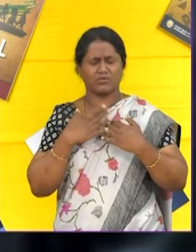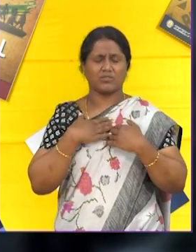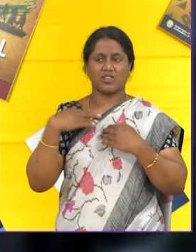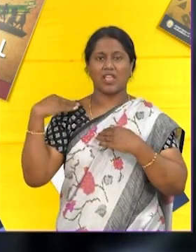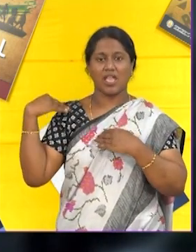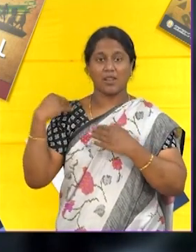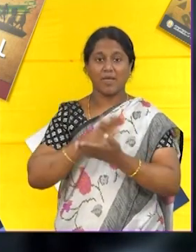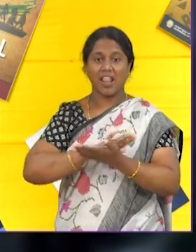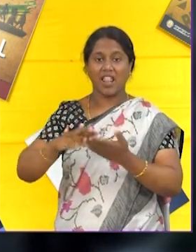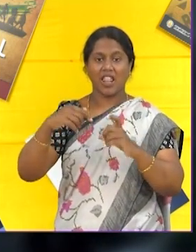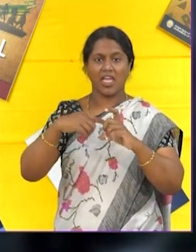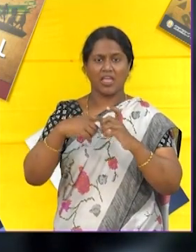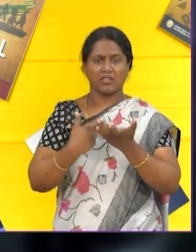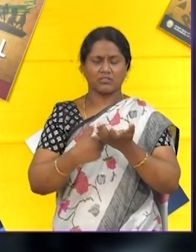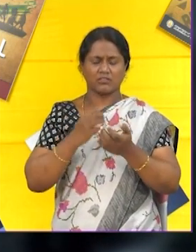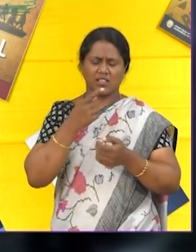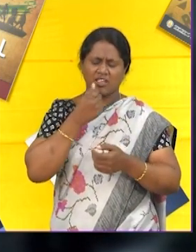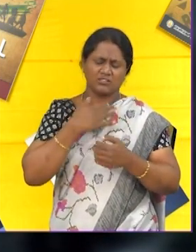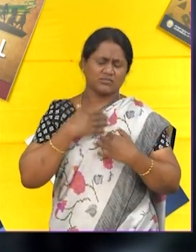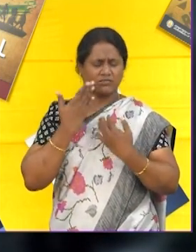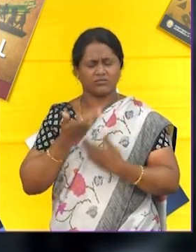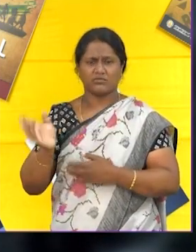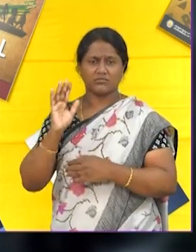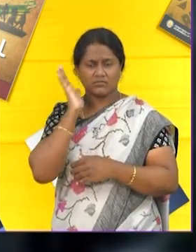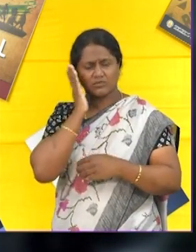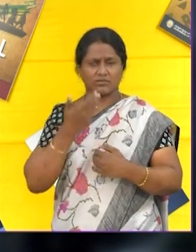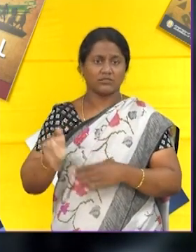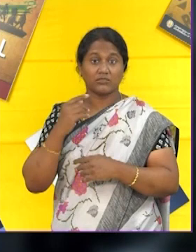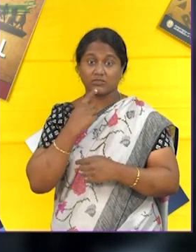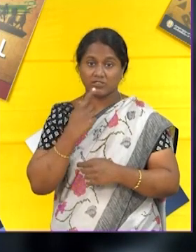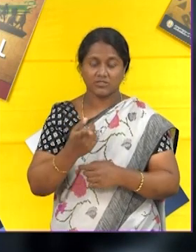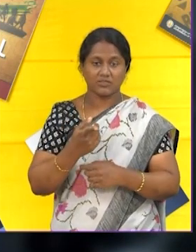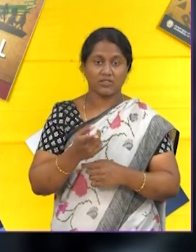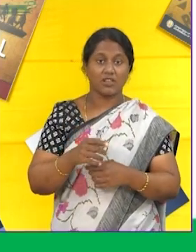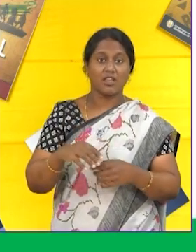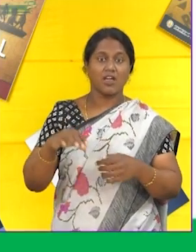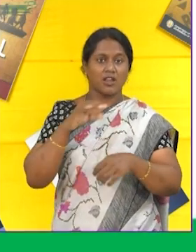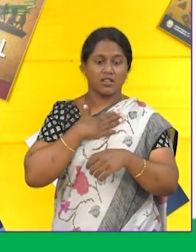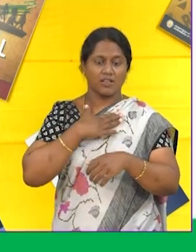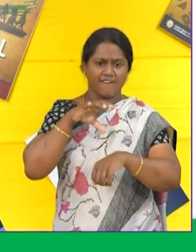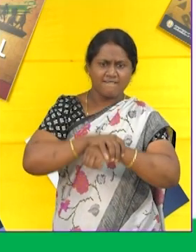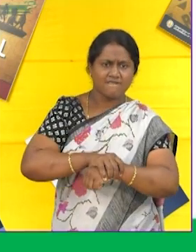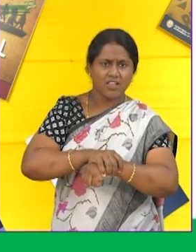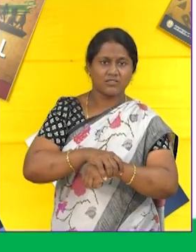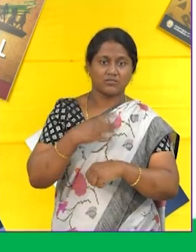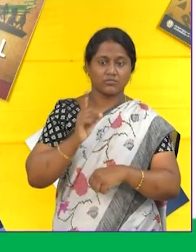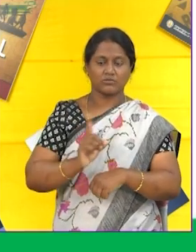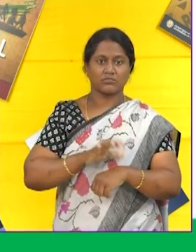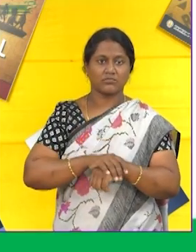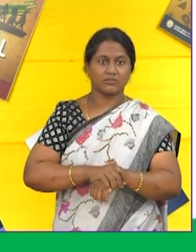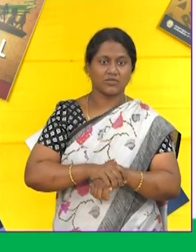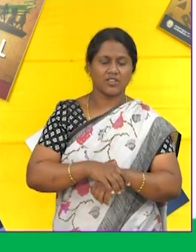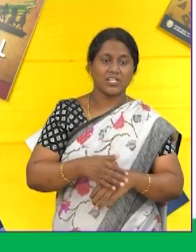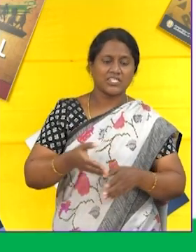போகணுன்னு தோணுச்சு. நானும் என்ன பண்ணேன், அவனை கிரிப்ட்னா என்னது, பிடிச்சிக்கிறது. அவனை பிடிச்சிட்டு அவனை ஆமை பிடிச்சிக்கிட்டு, there's something down there, கீழே